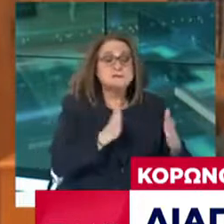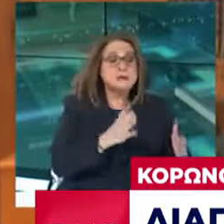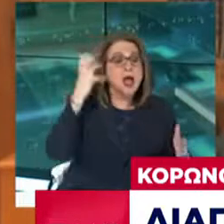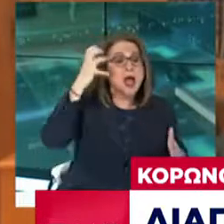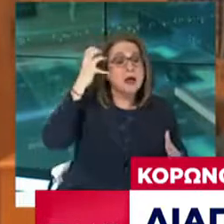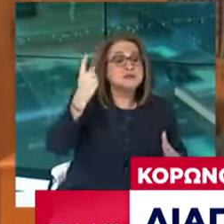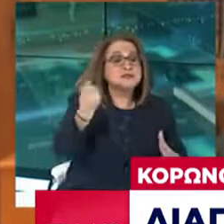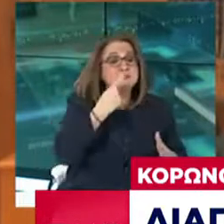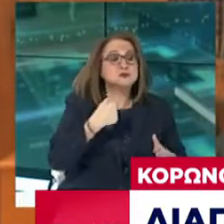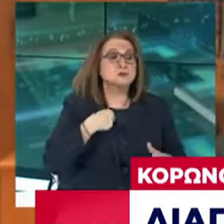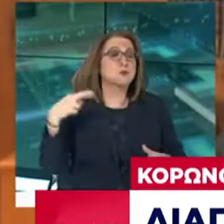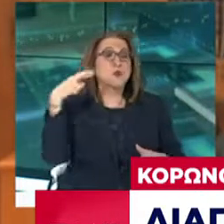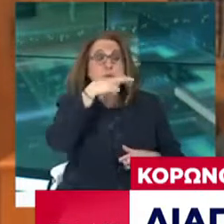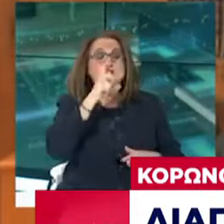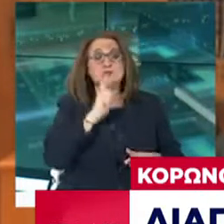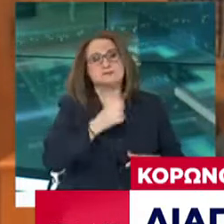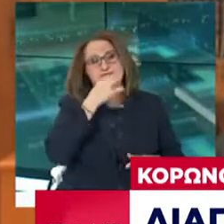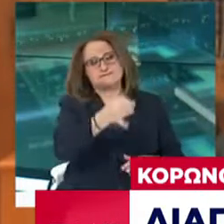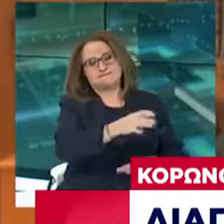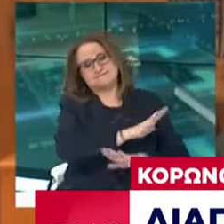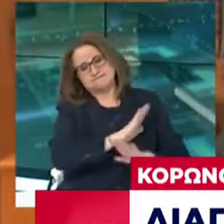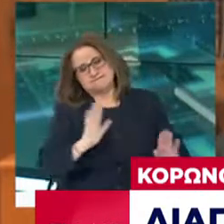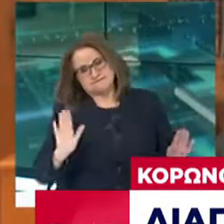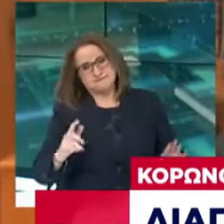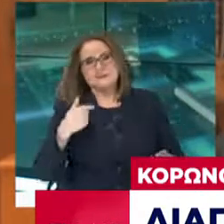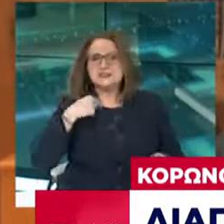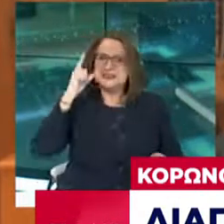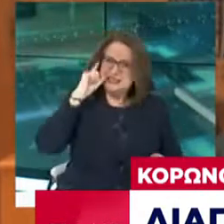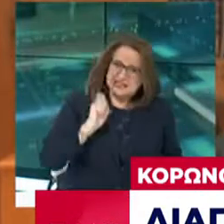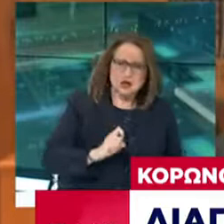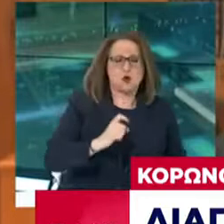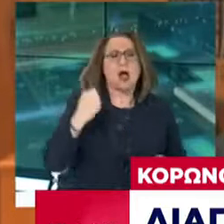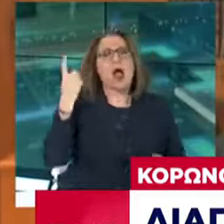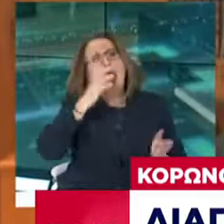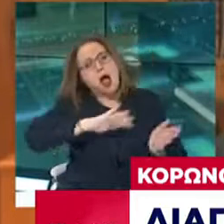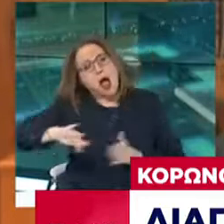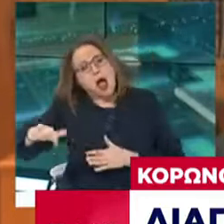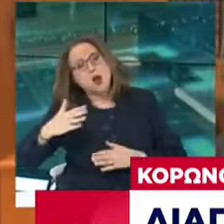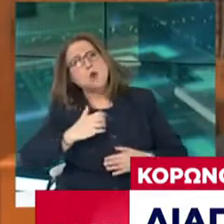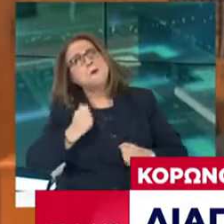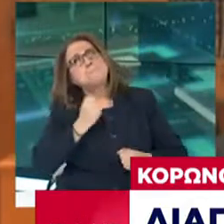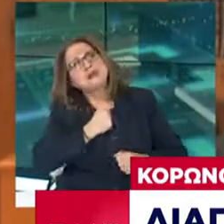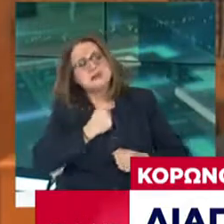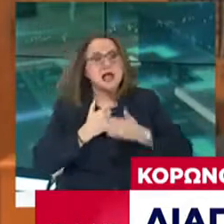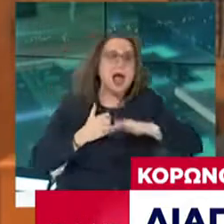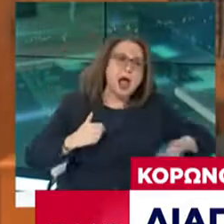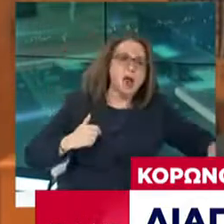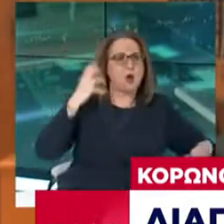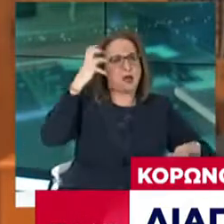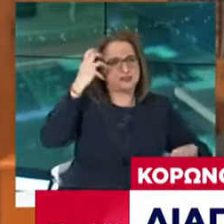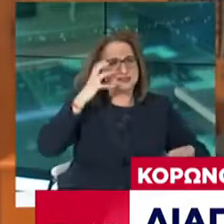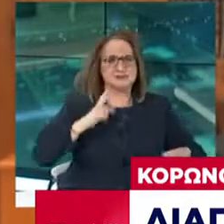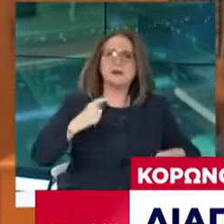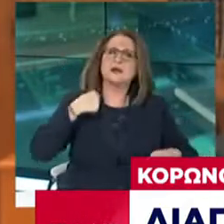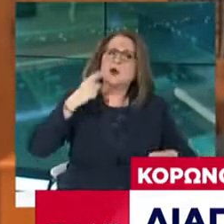επιστήμη. Όμως η πίστη που χρειαζόμαστε τώρα είναι ότι θα καταφέρουμε να ξεπεράσουμε την κρίση, αρκεί όλοι να ακολουθούμε